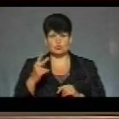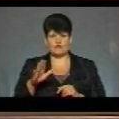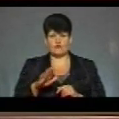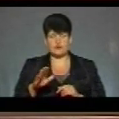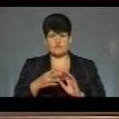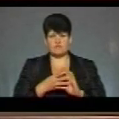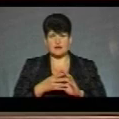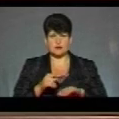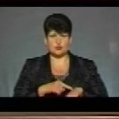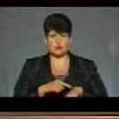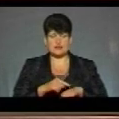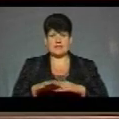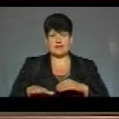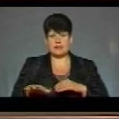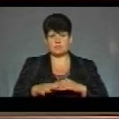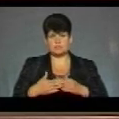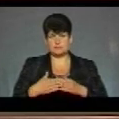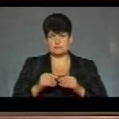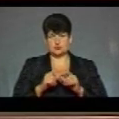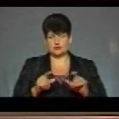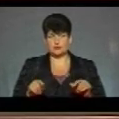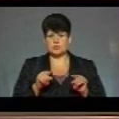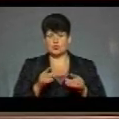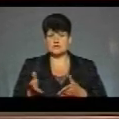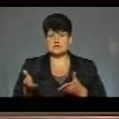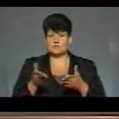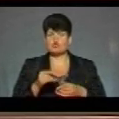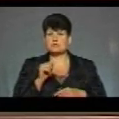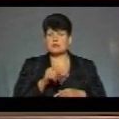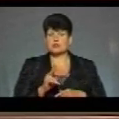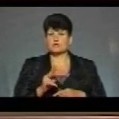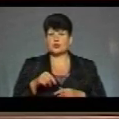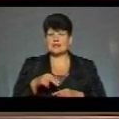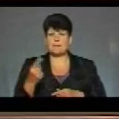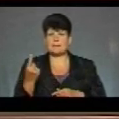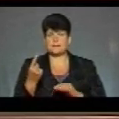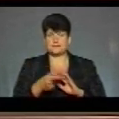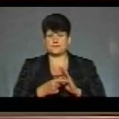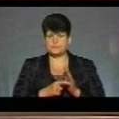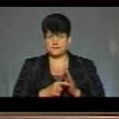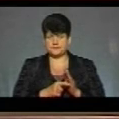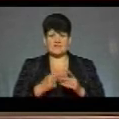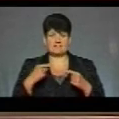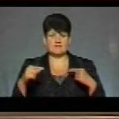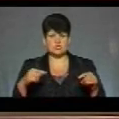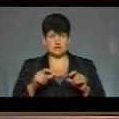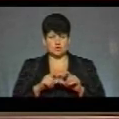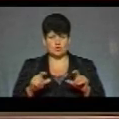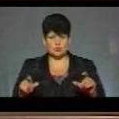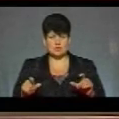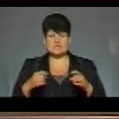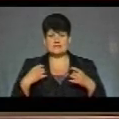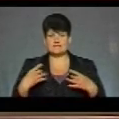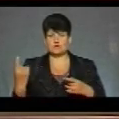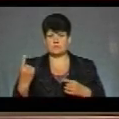о 9-й годині на площі перед школою. На нього запрошують тих, хто йде до першого класу. В інших школах свято